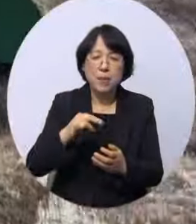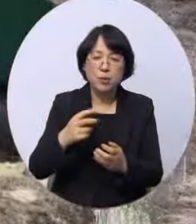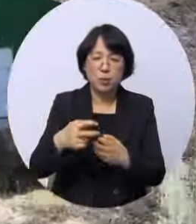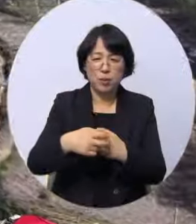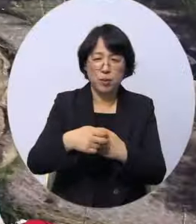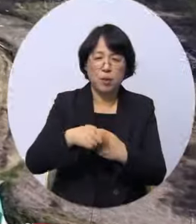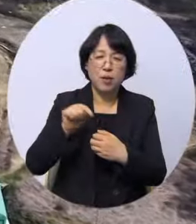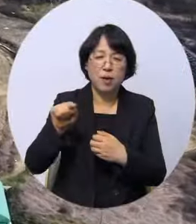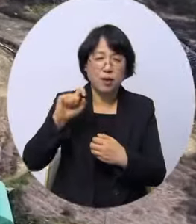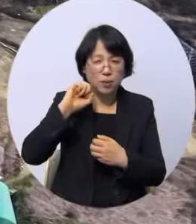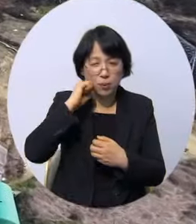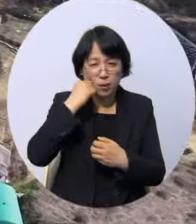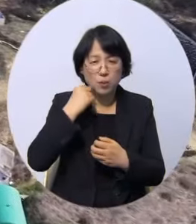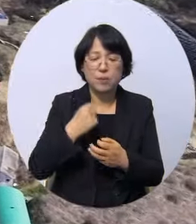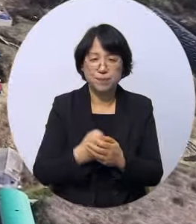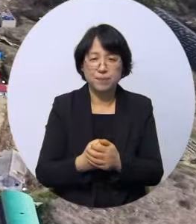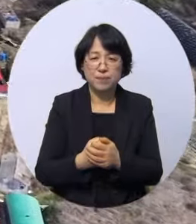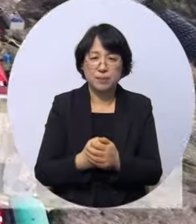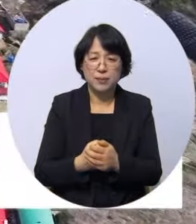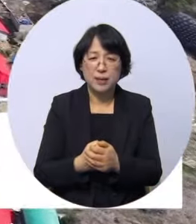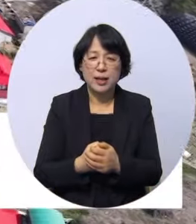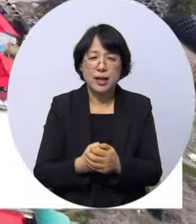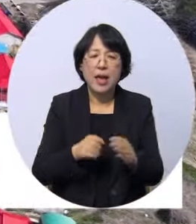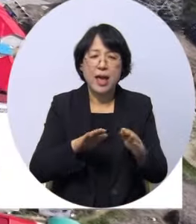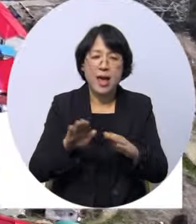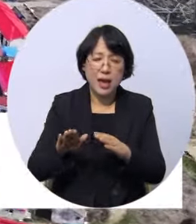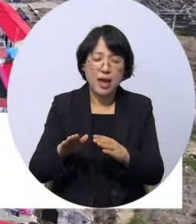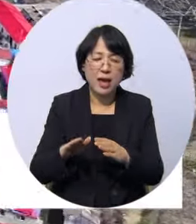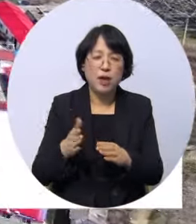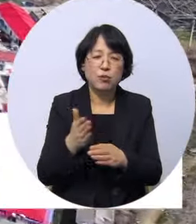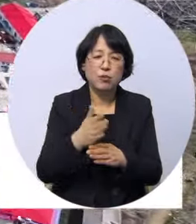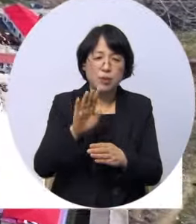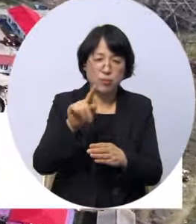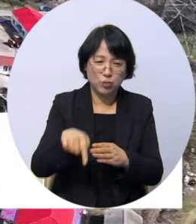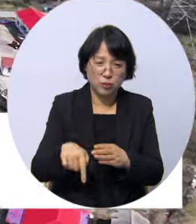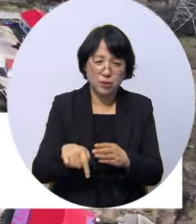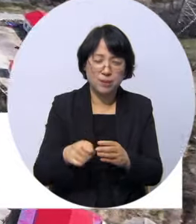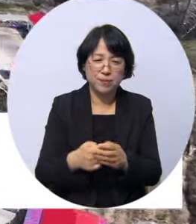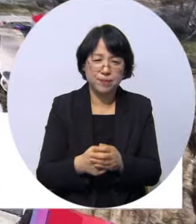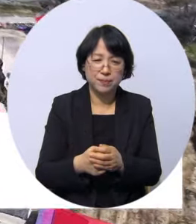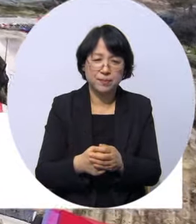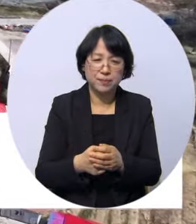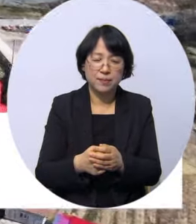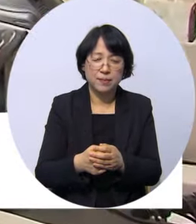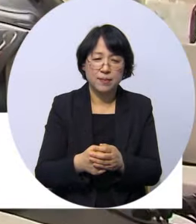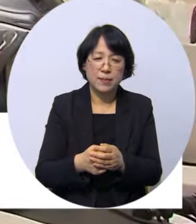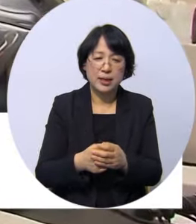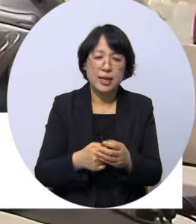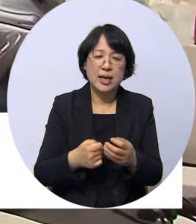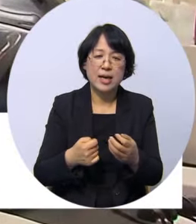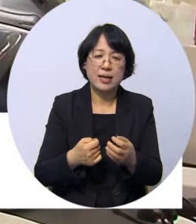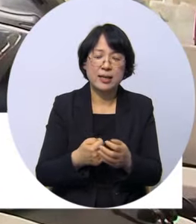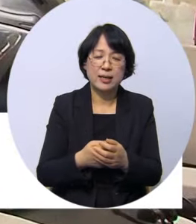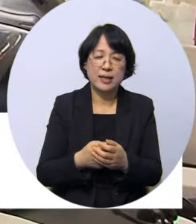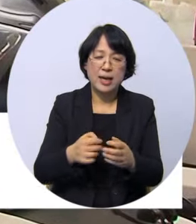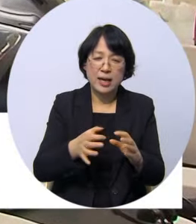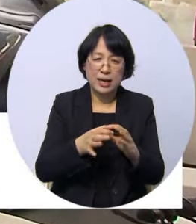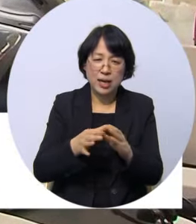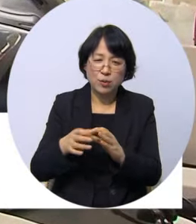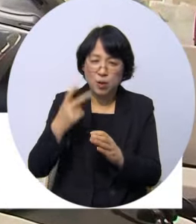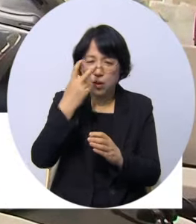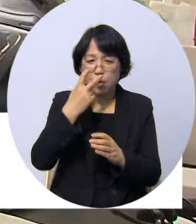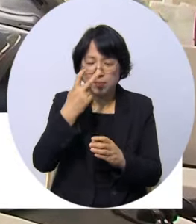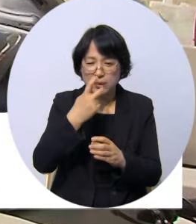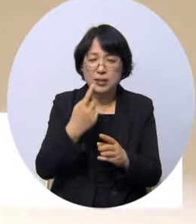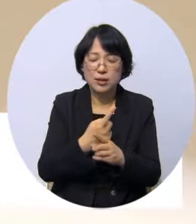상황입니다 해양수산부는 섬 지역과 어촌지역 어업인들의 직업성 질환을 예방하고 지속적인 기본 검진 을